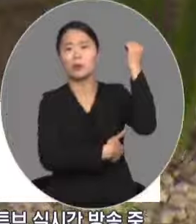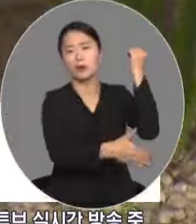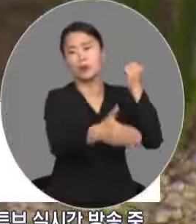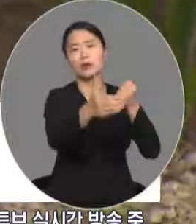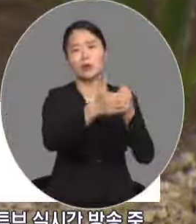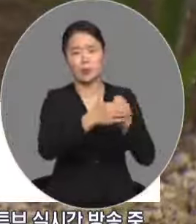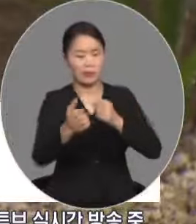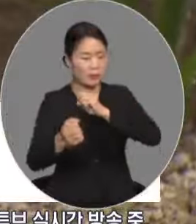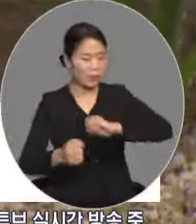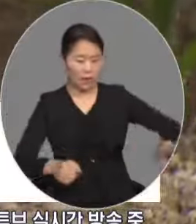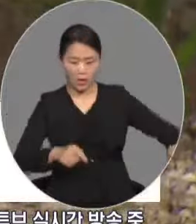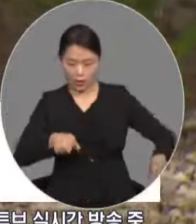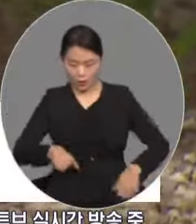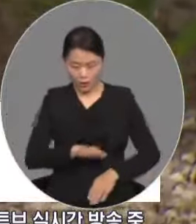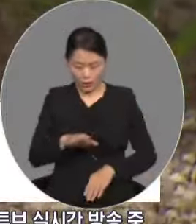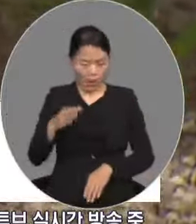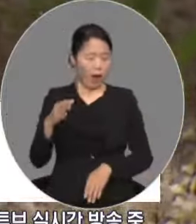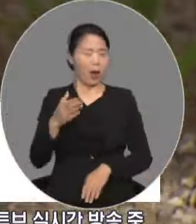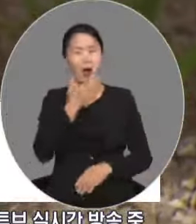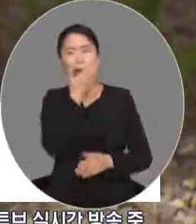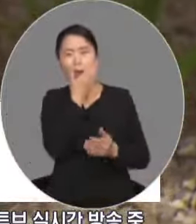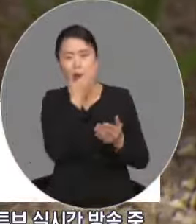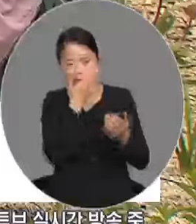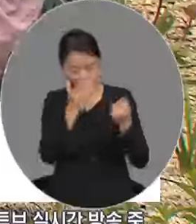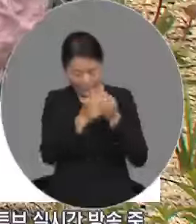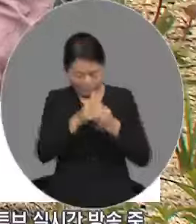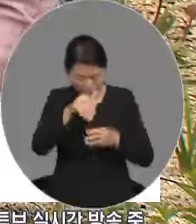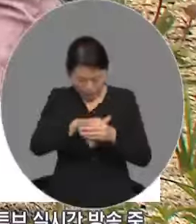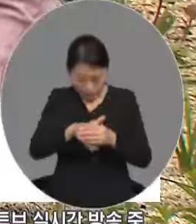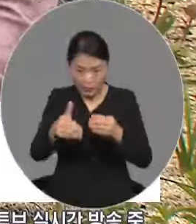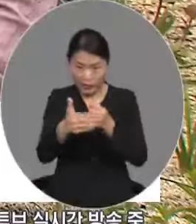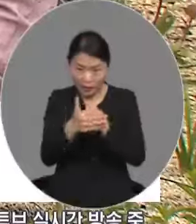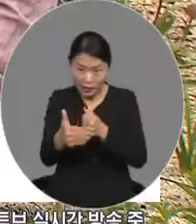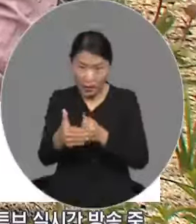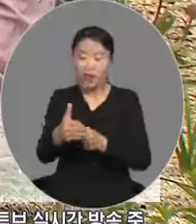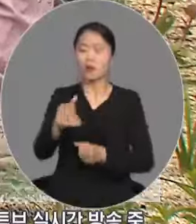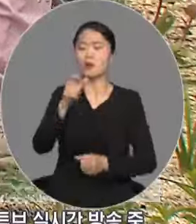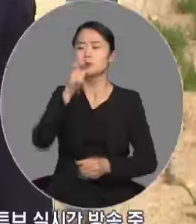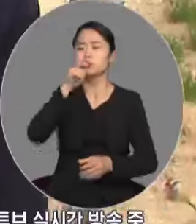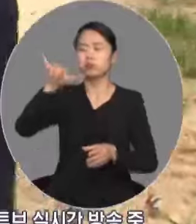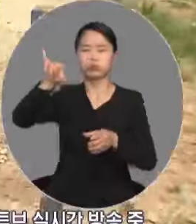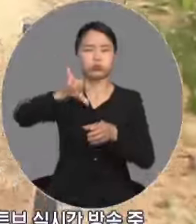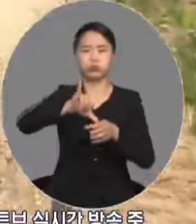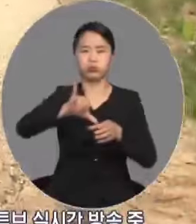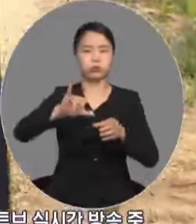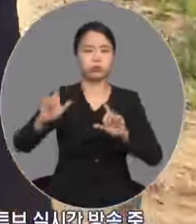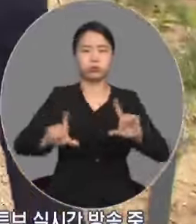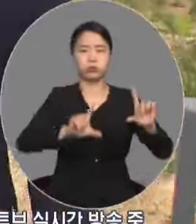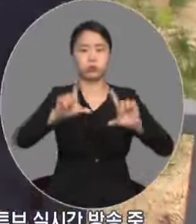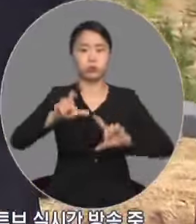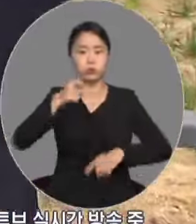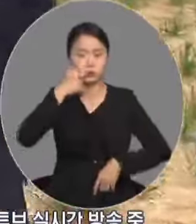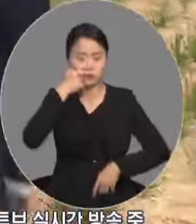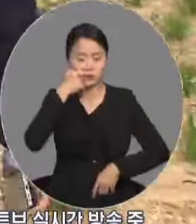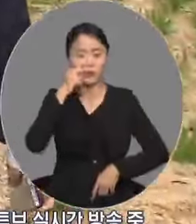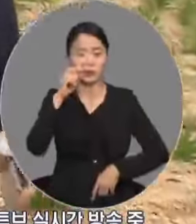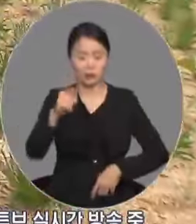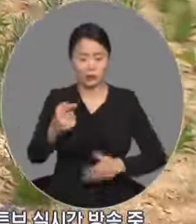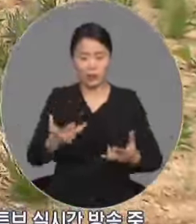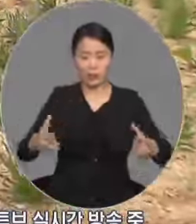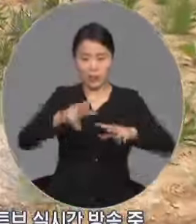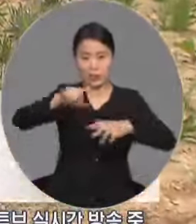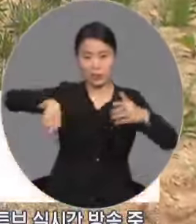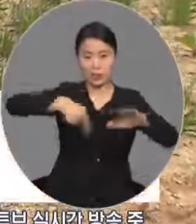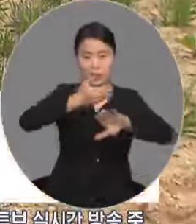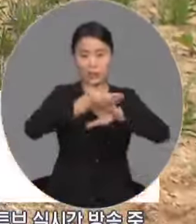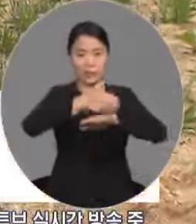심어놨는데 뿌리가 없으니까 결국 정성 들여서 물을 줘도 살 수가 없는 것 같아요. 정원 내 또 다른